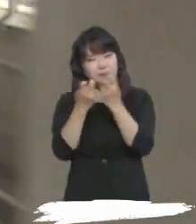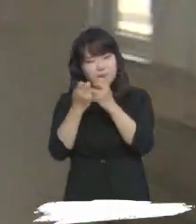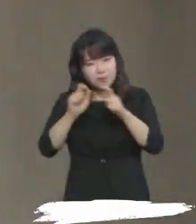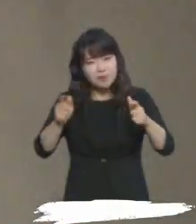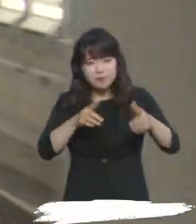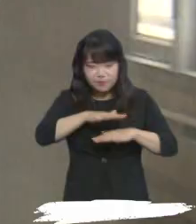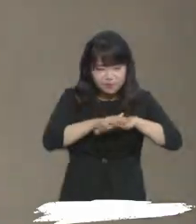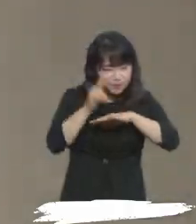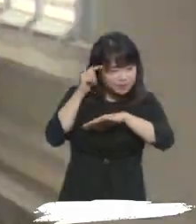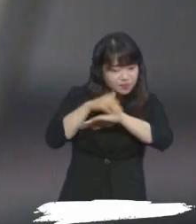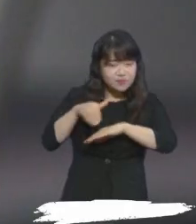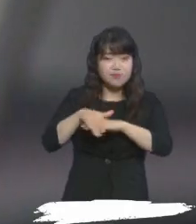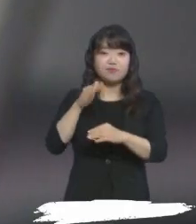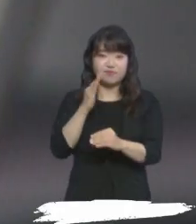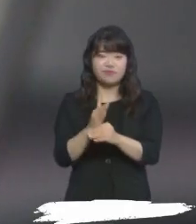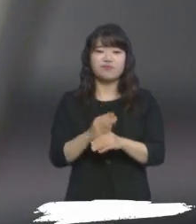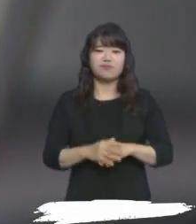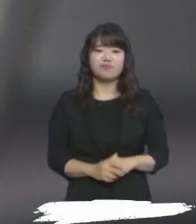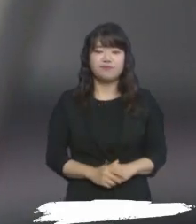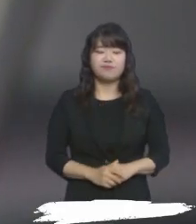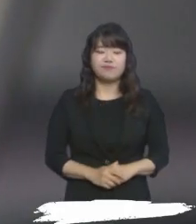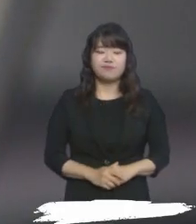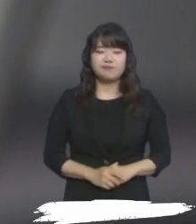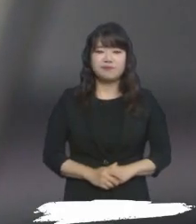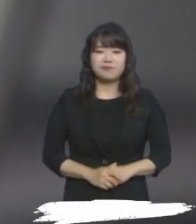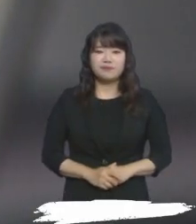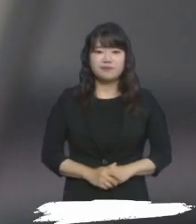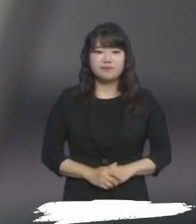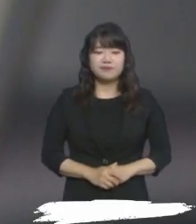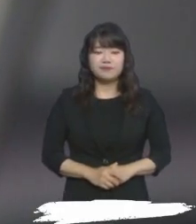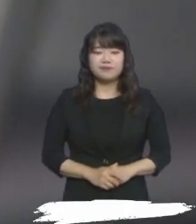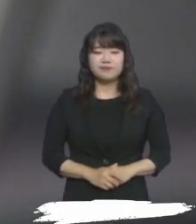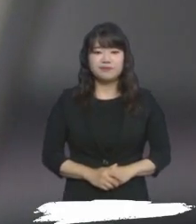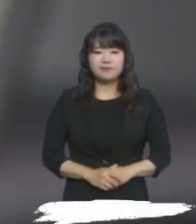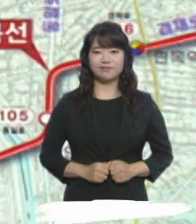작업에 들어갔다고 밝혔습니다. BTV 뉴스 김대웅입니다.